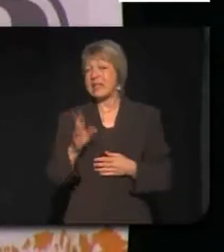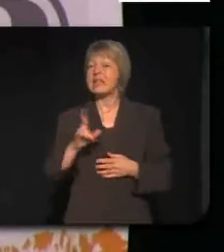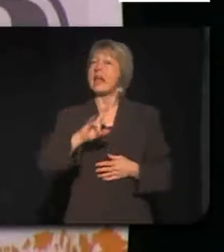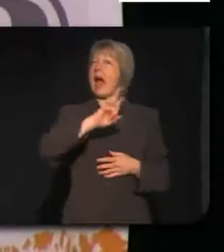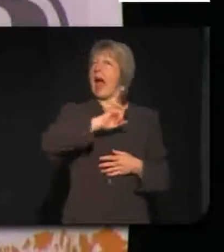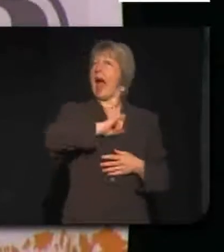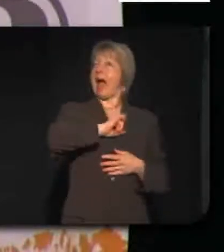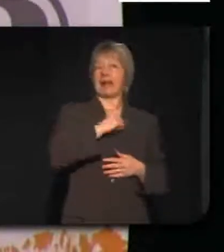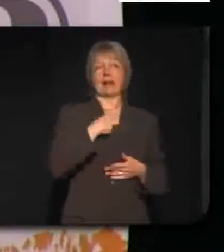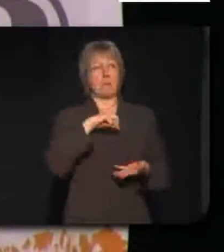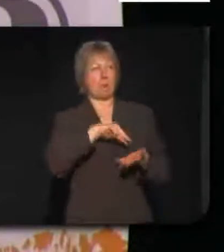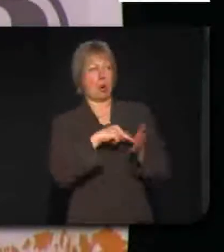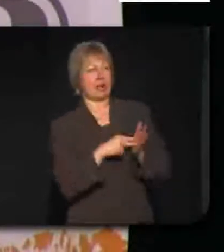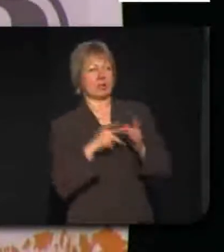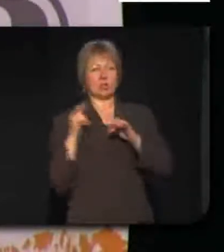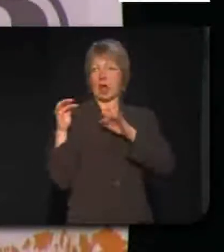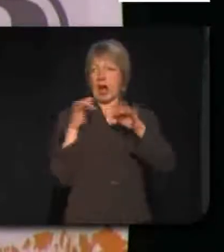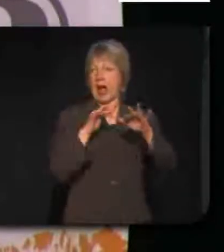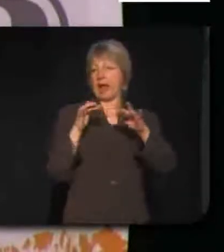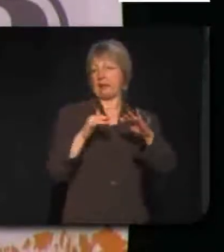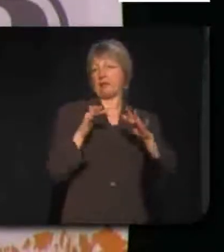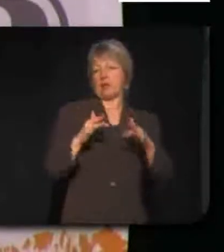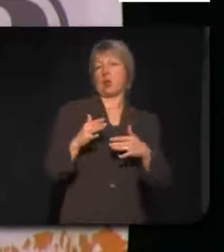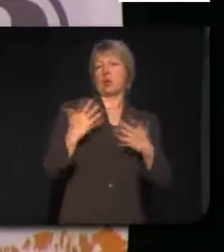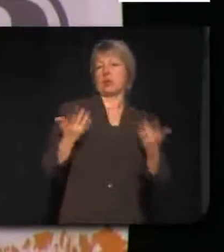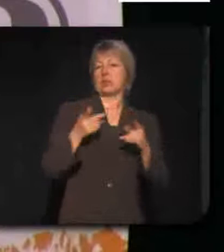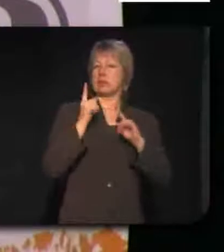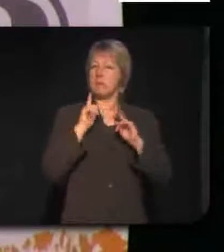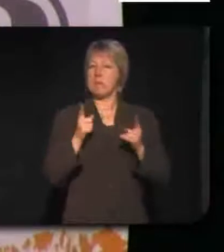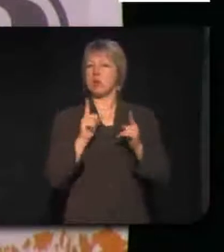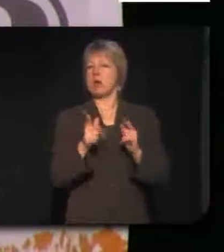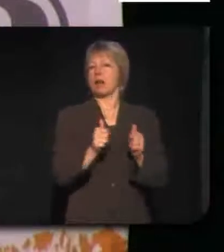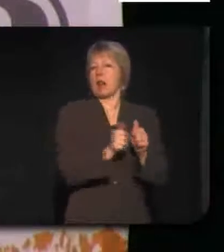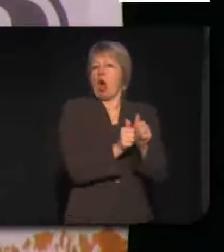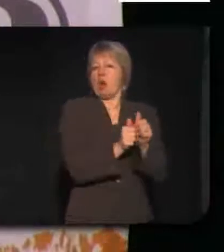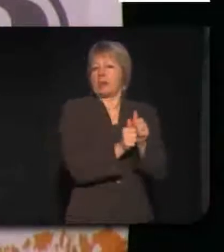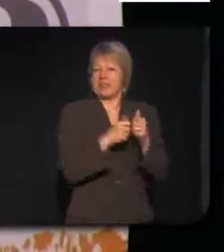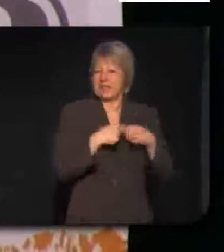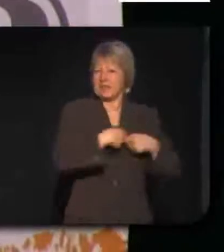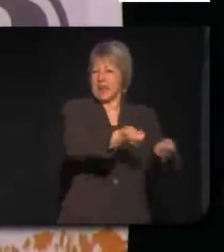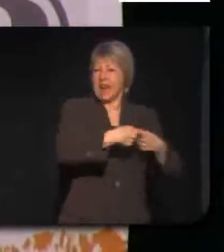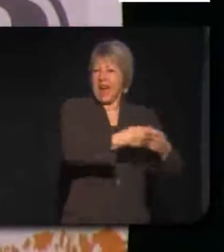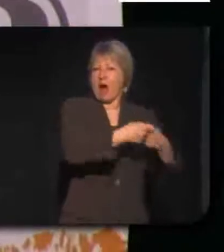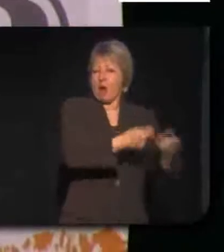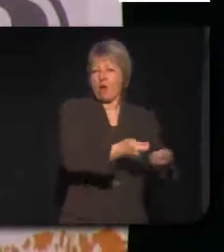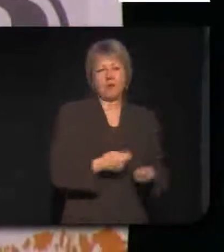politischen Einfluss bestmöglich an Interessengruppen und Lobbyisten zu verkaufen